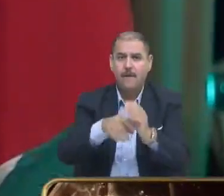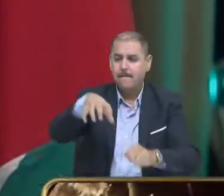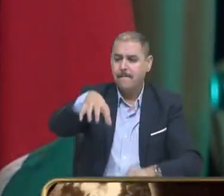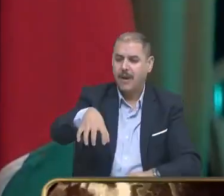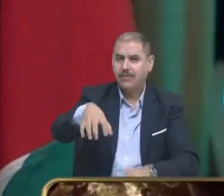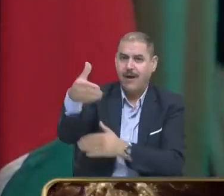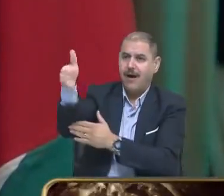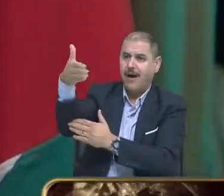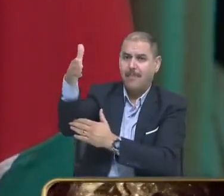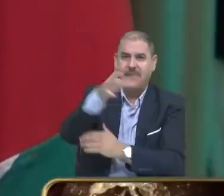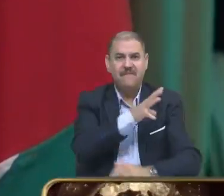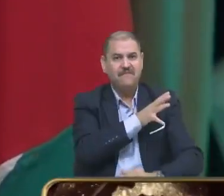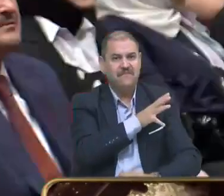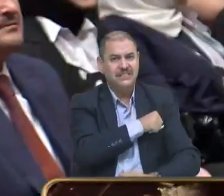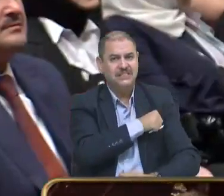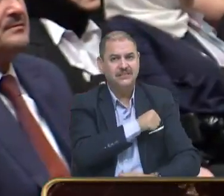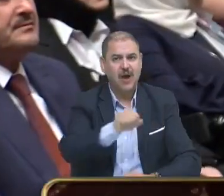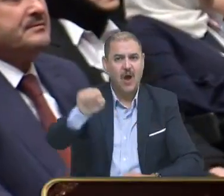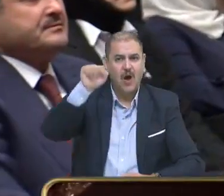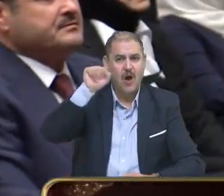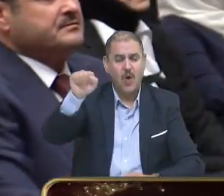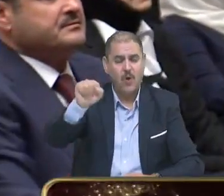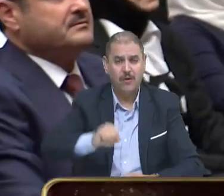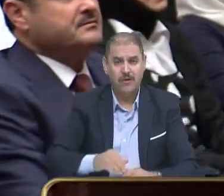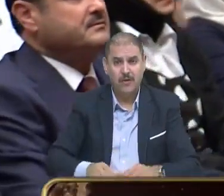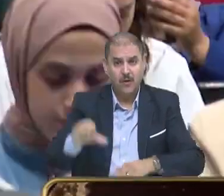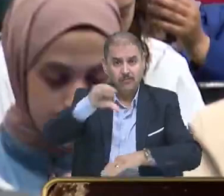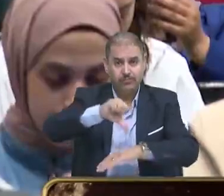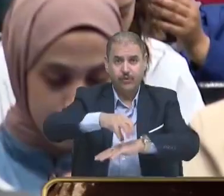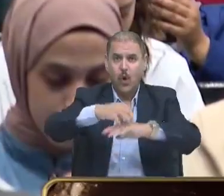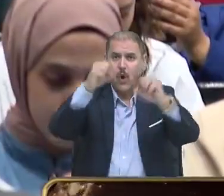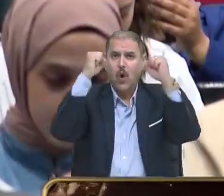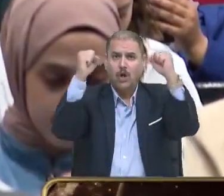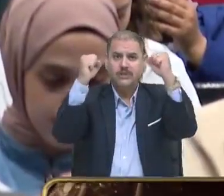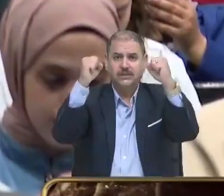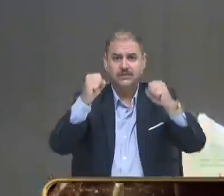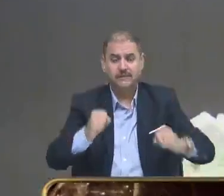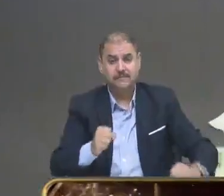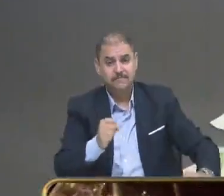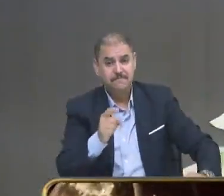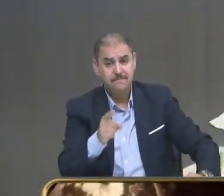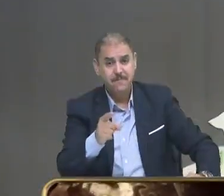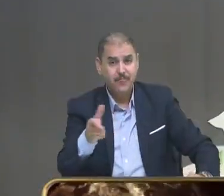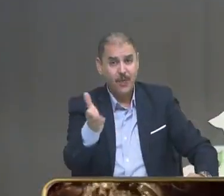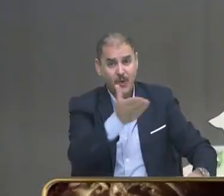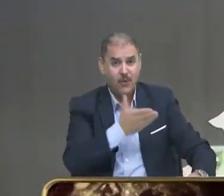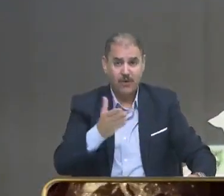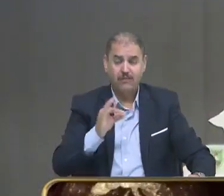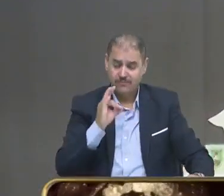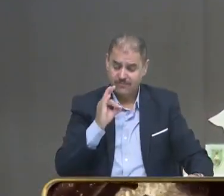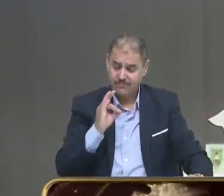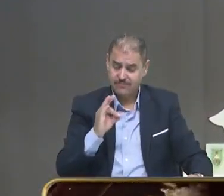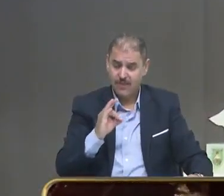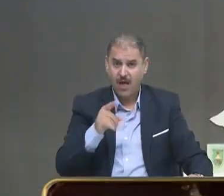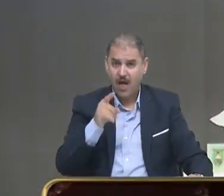على ترابهم الوطني. أكد الصفدي اعتزازه بالتعبير الحضاري لدعم الأهل في قطاع غزة ضد الحرب